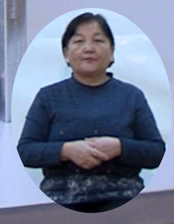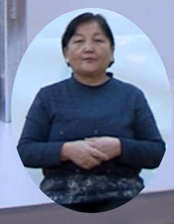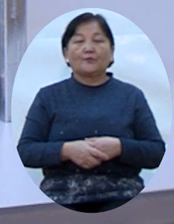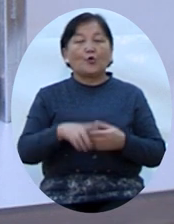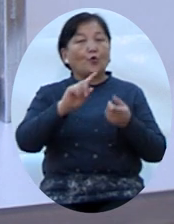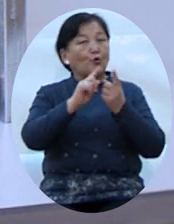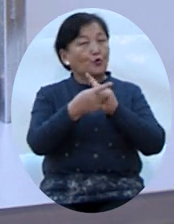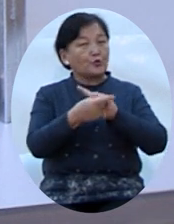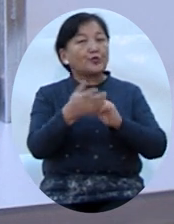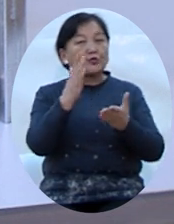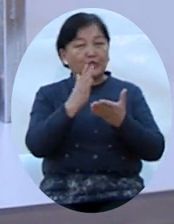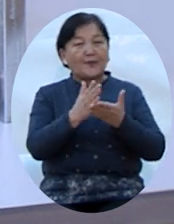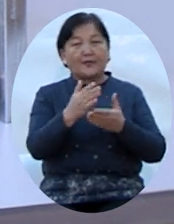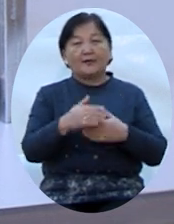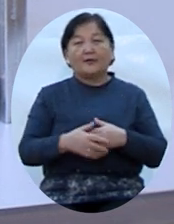өөрчлөгдөж байна.